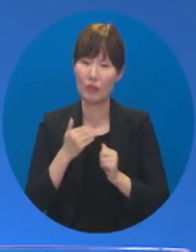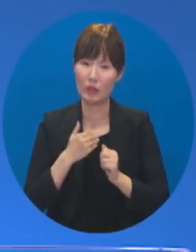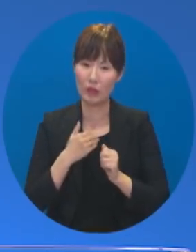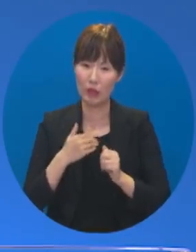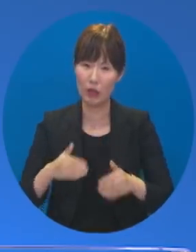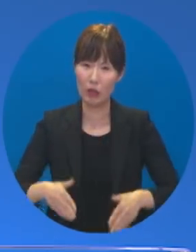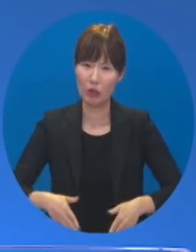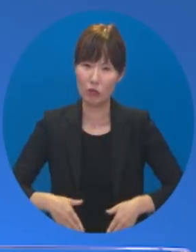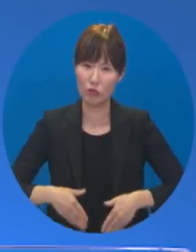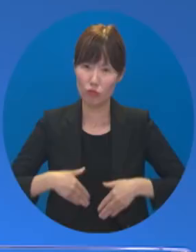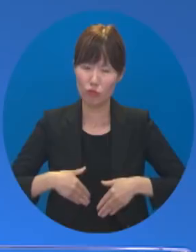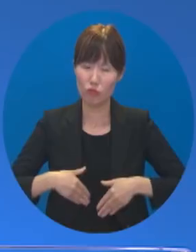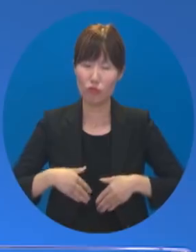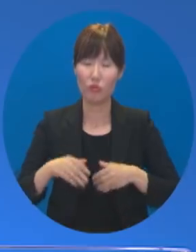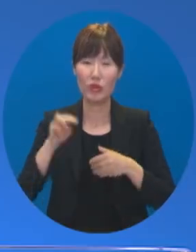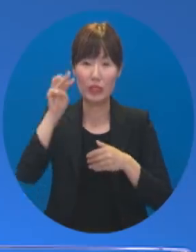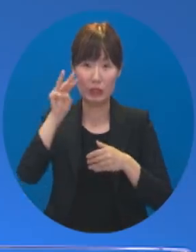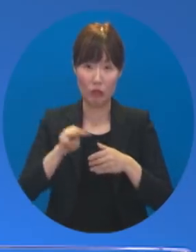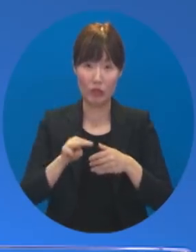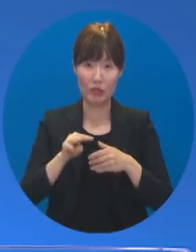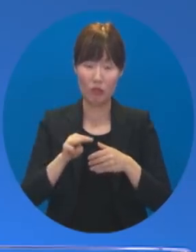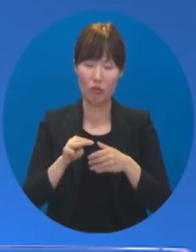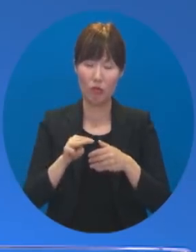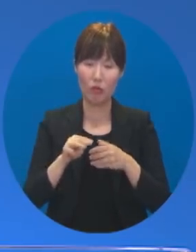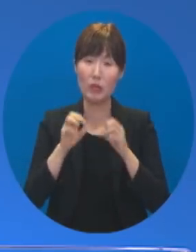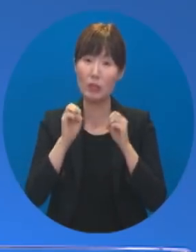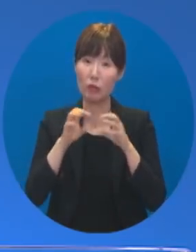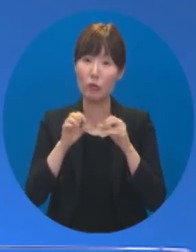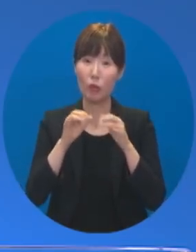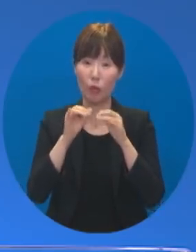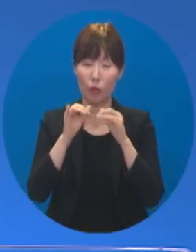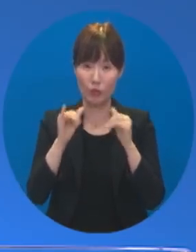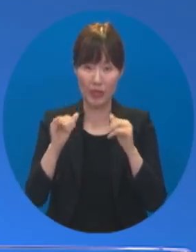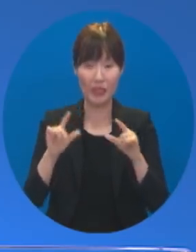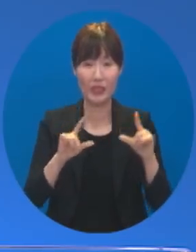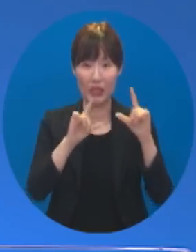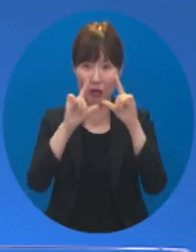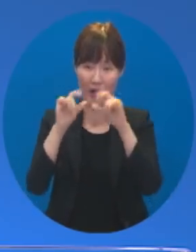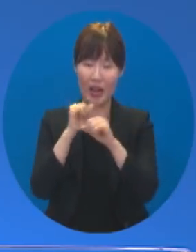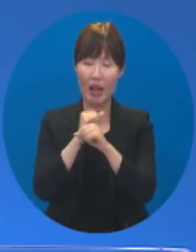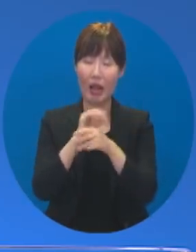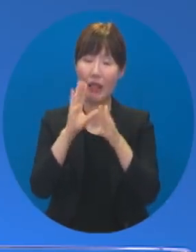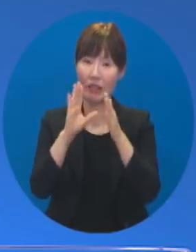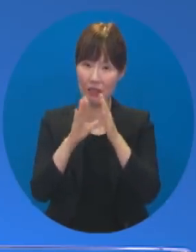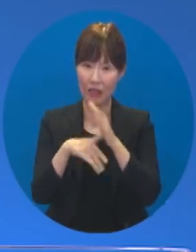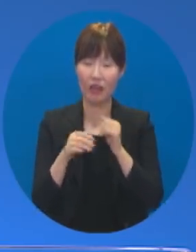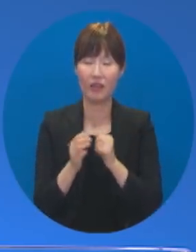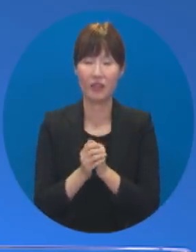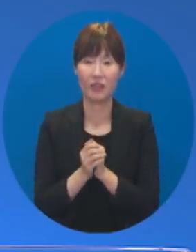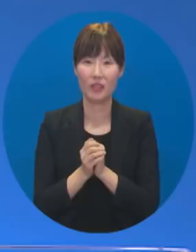있었습니다. 그 병원에서 간호사로 근무하시는 집사님께서